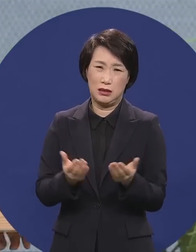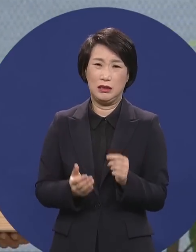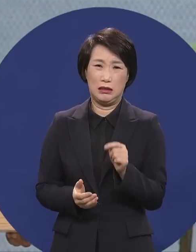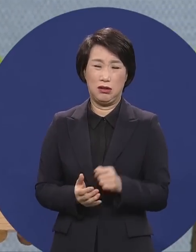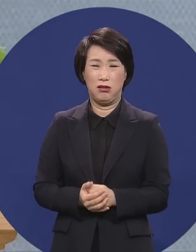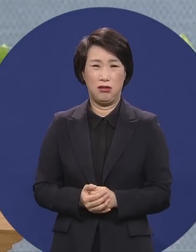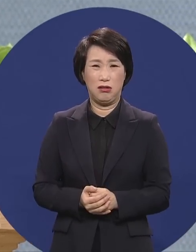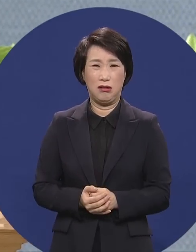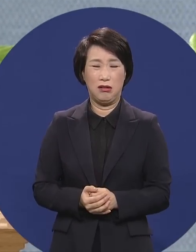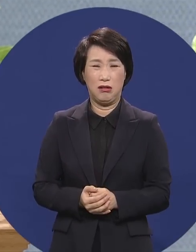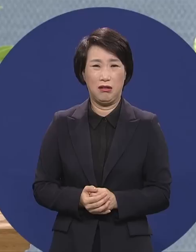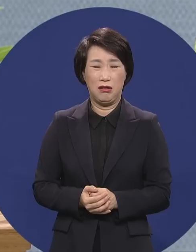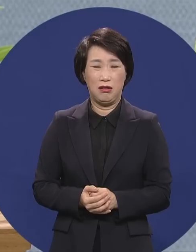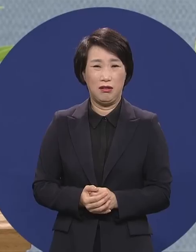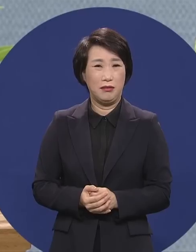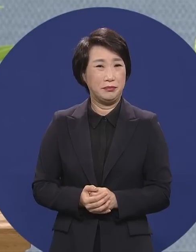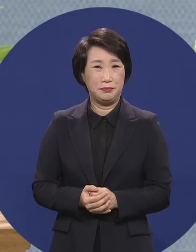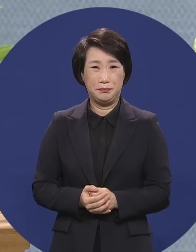아주